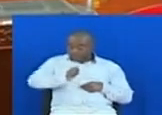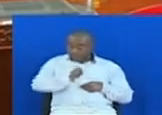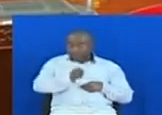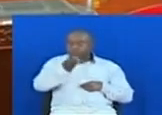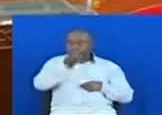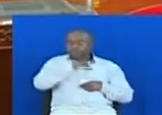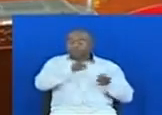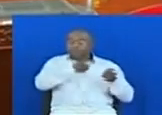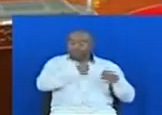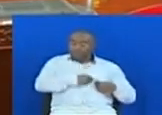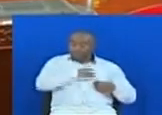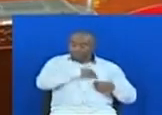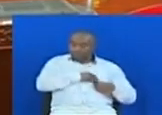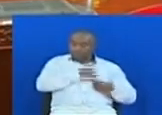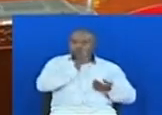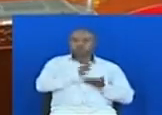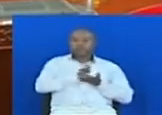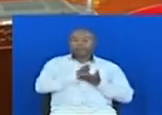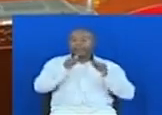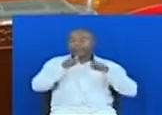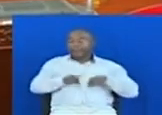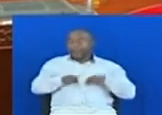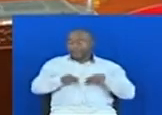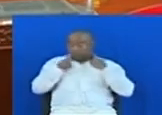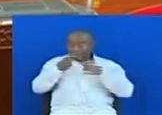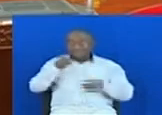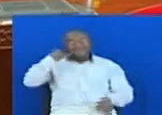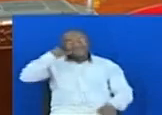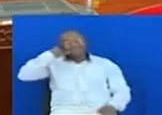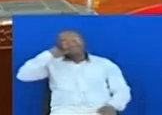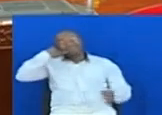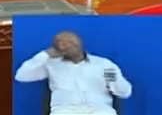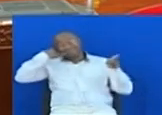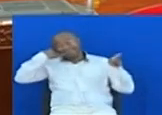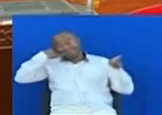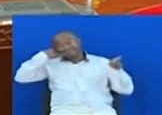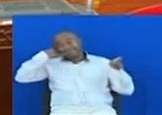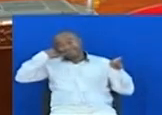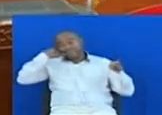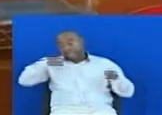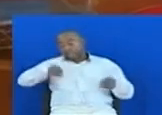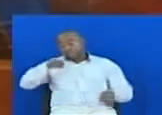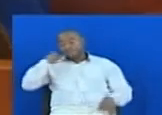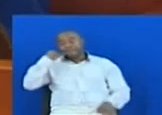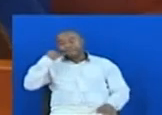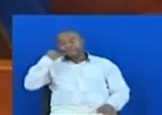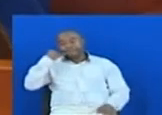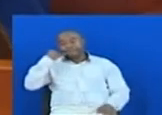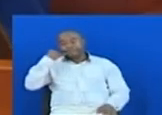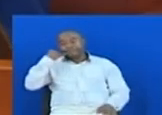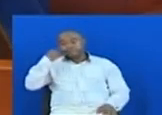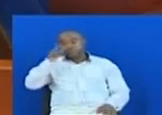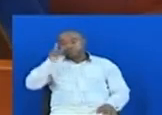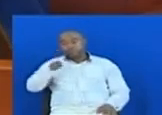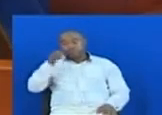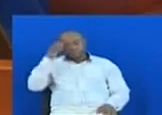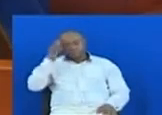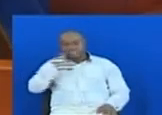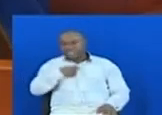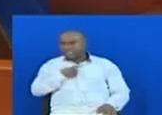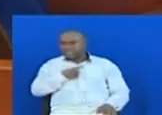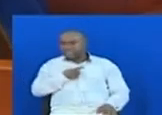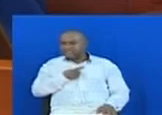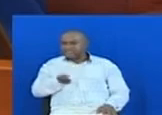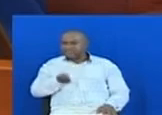hapa tulipo. Leo hii unapigiwa simu kabisa na mtu anayejihisi ugonjwa huu anakuambia bwana naona